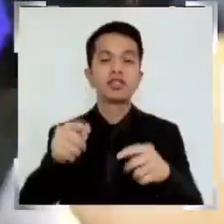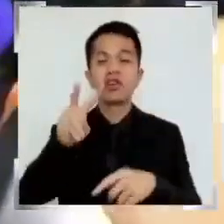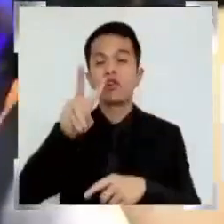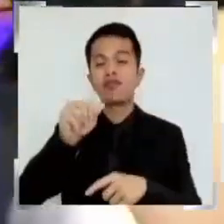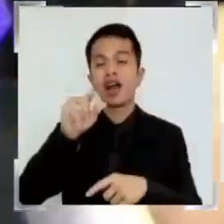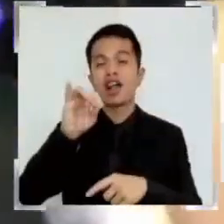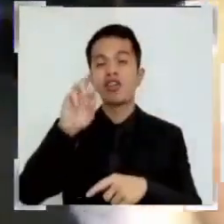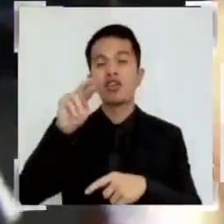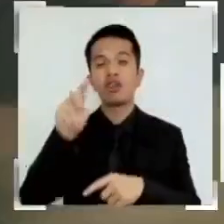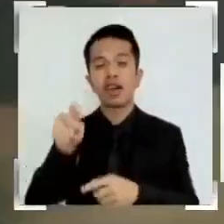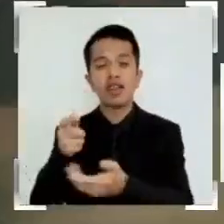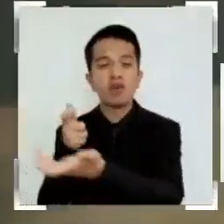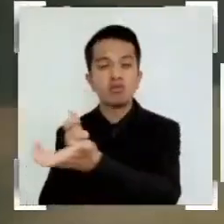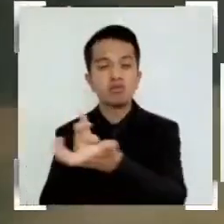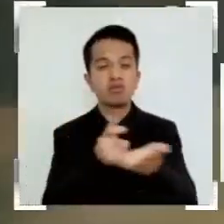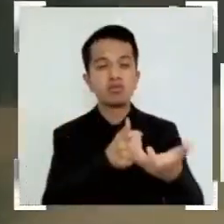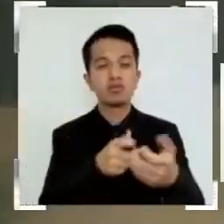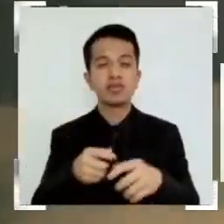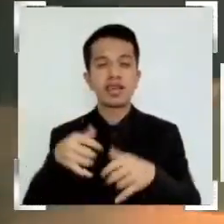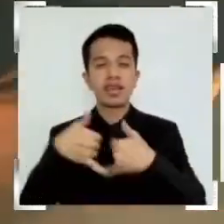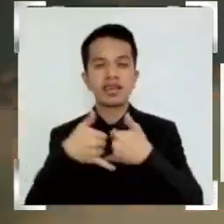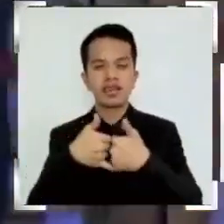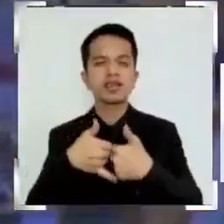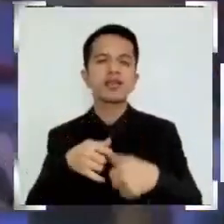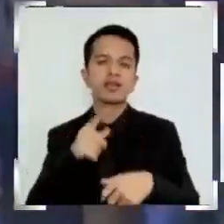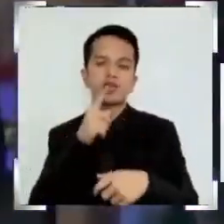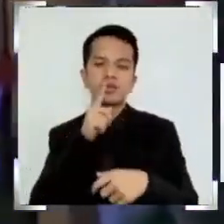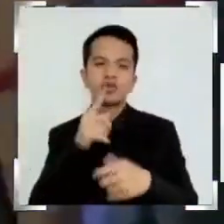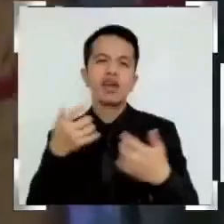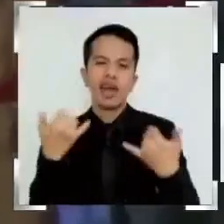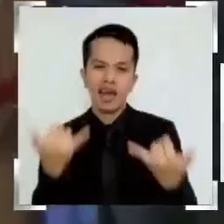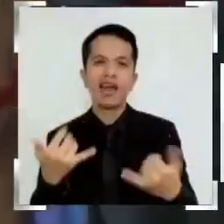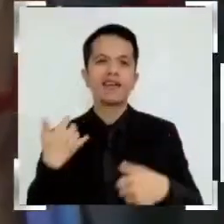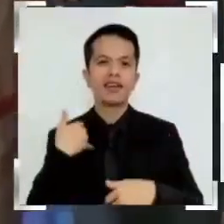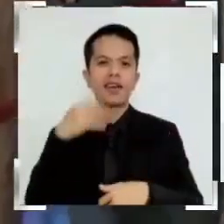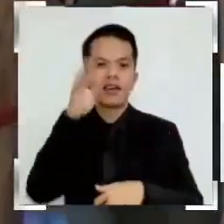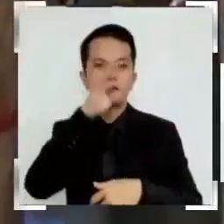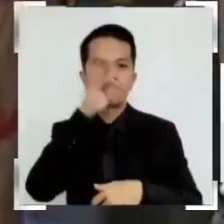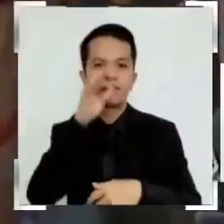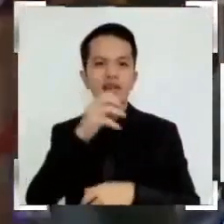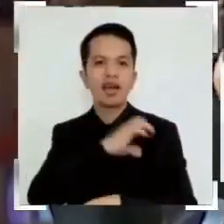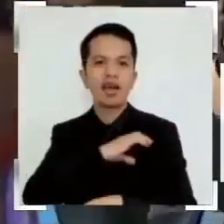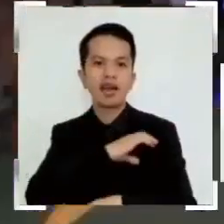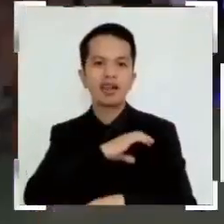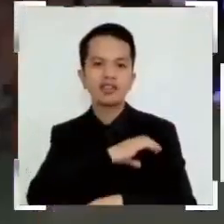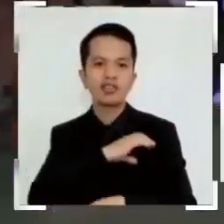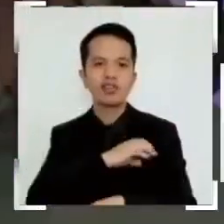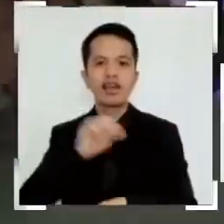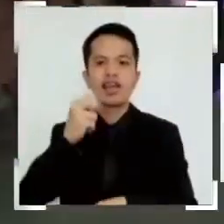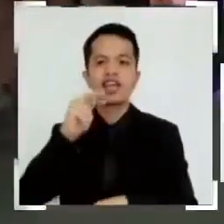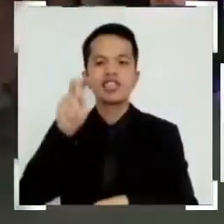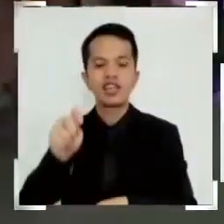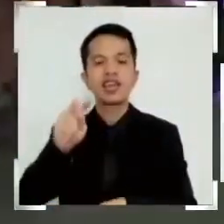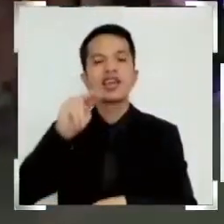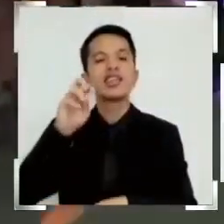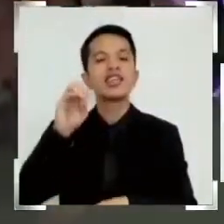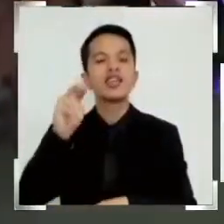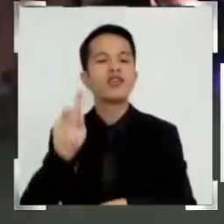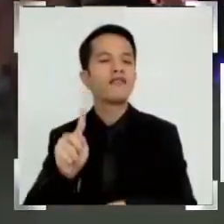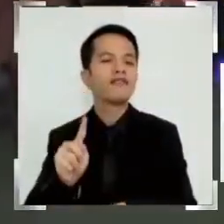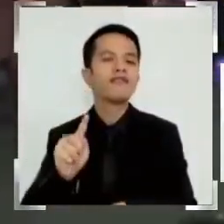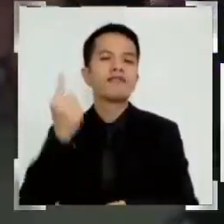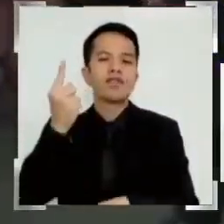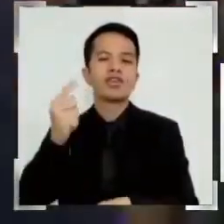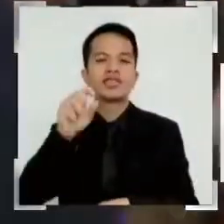na global game, may Pinay character na, si Agent Neon. Ang kanilang kauna-unahang Southeast